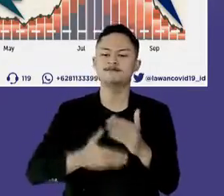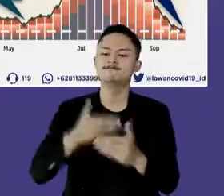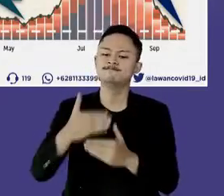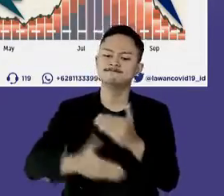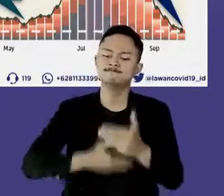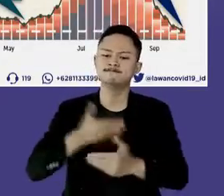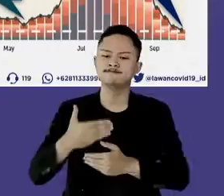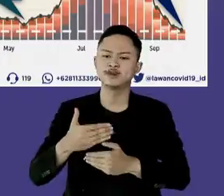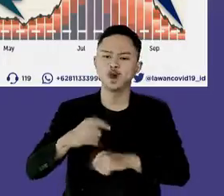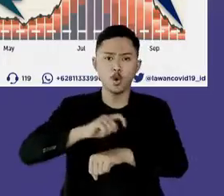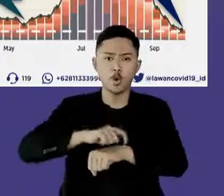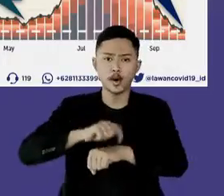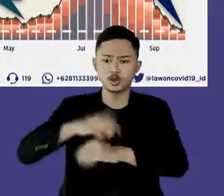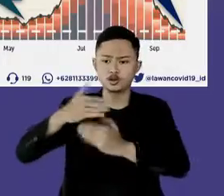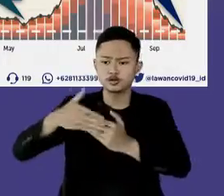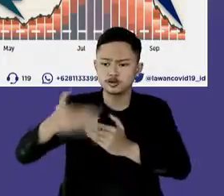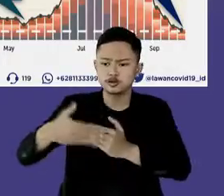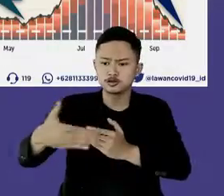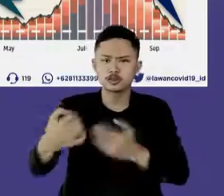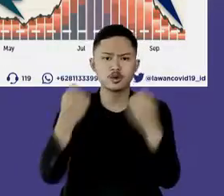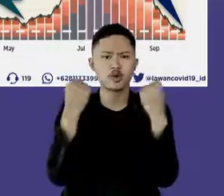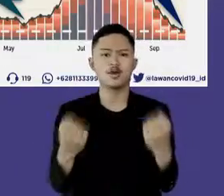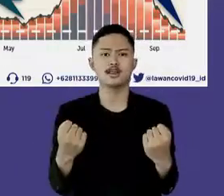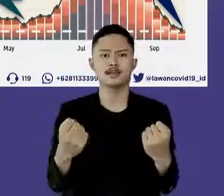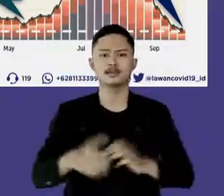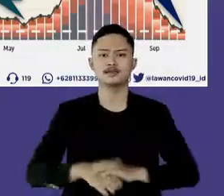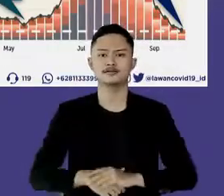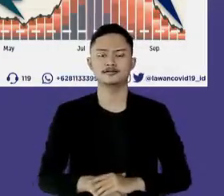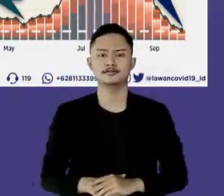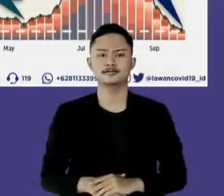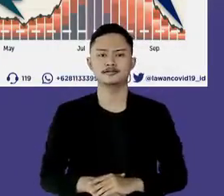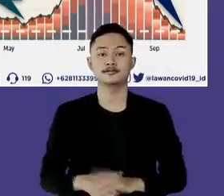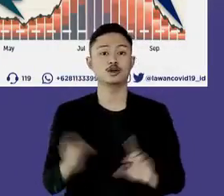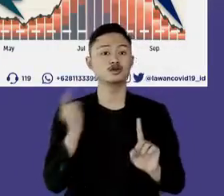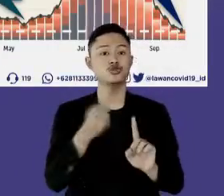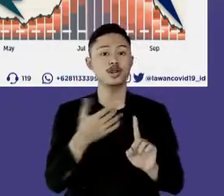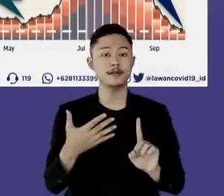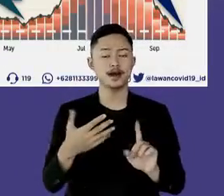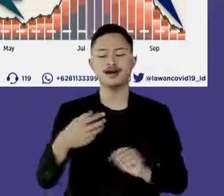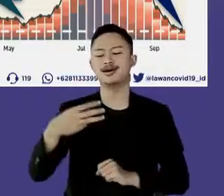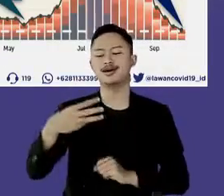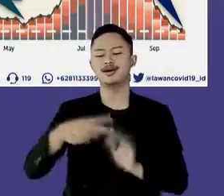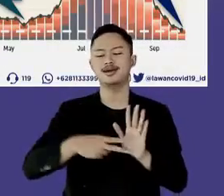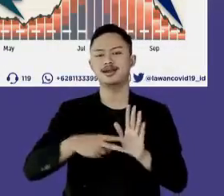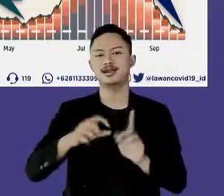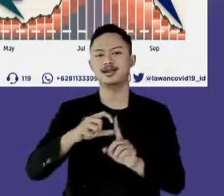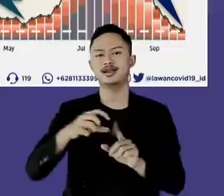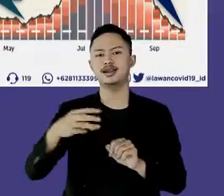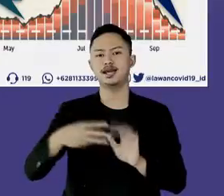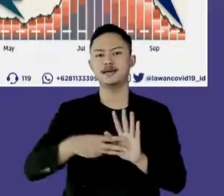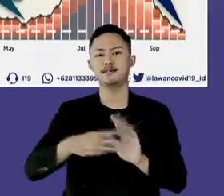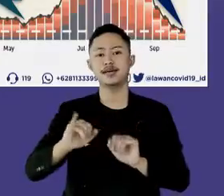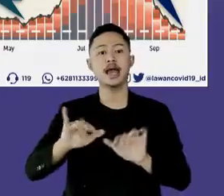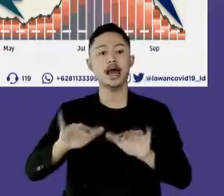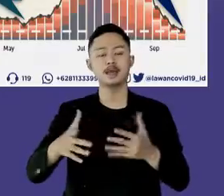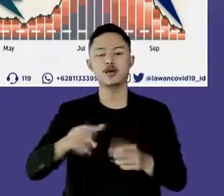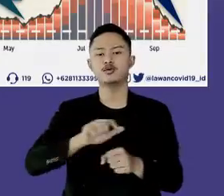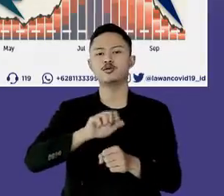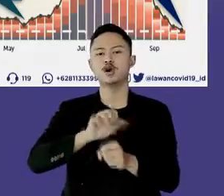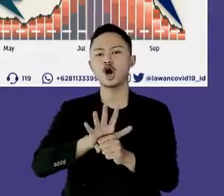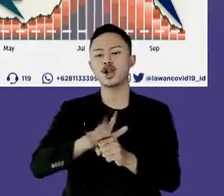semakin kuat Seiring dengan berjalannya waktu dalam upaya menuju endemi resiliensi dan kesigapan